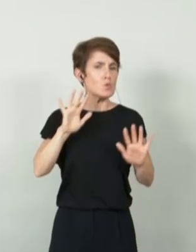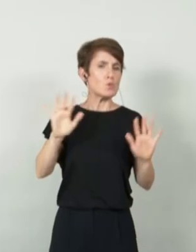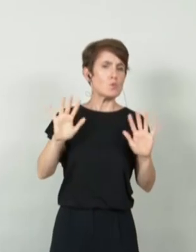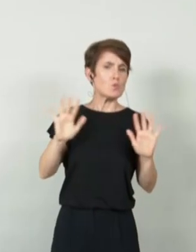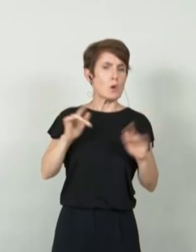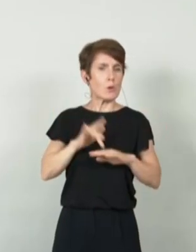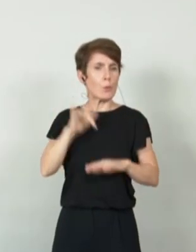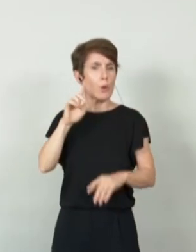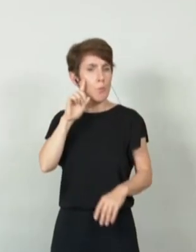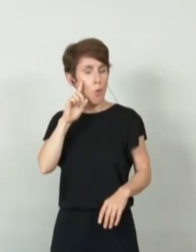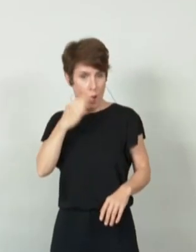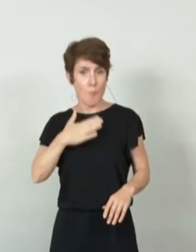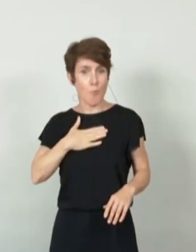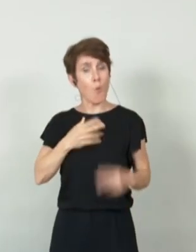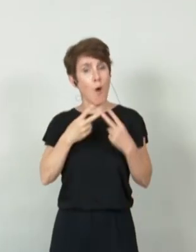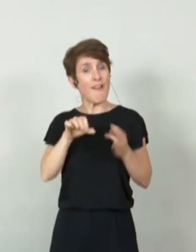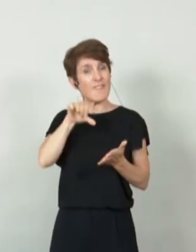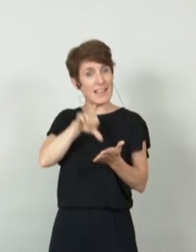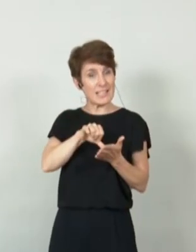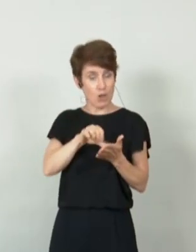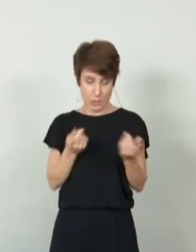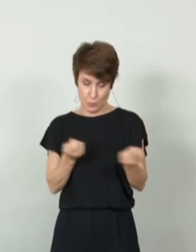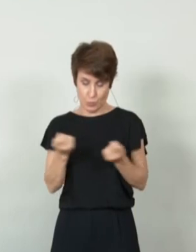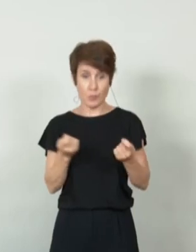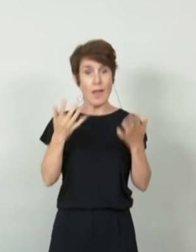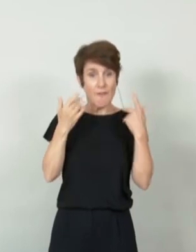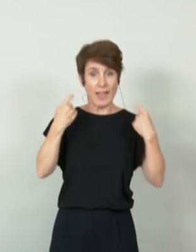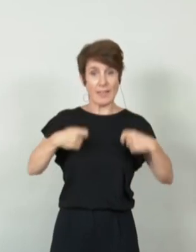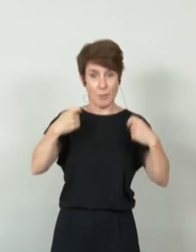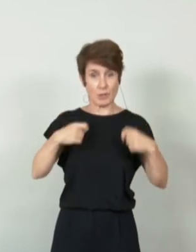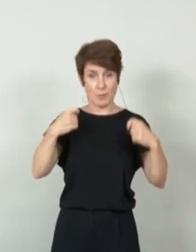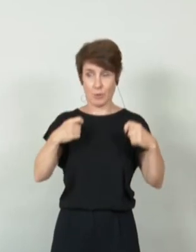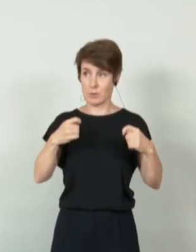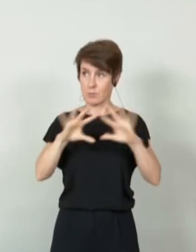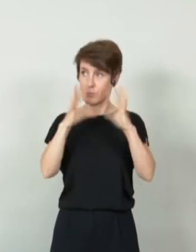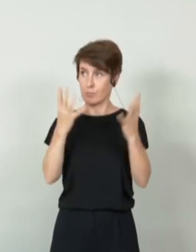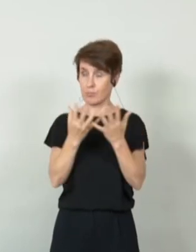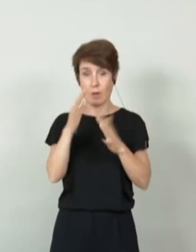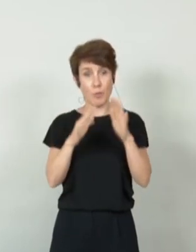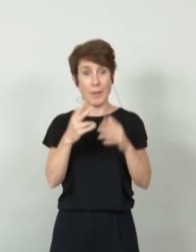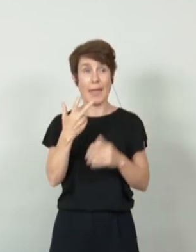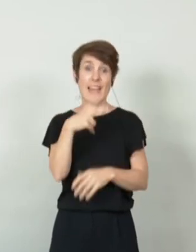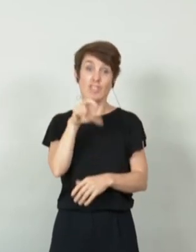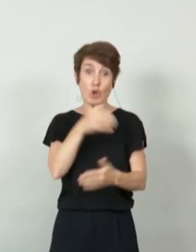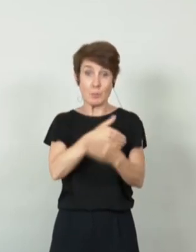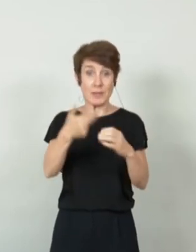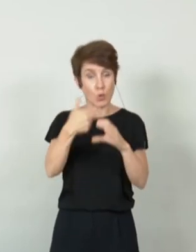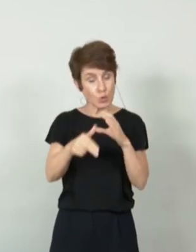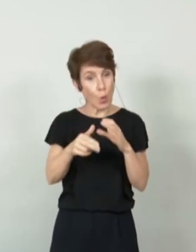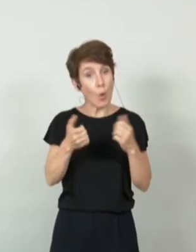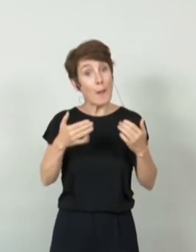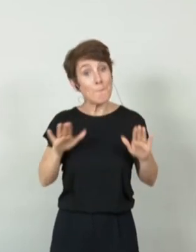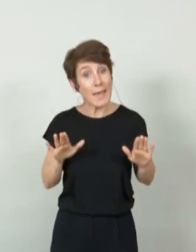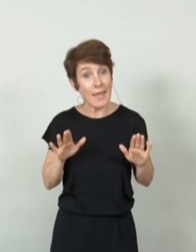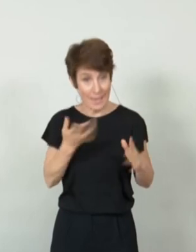il me semble que la ville centre par rapport au frais de centralité qui sont quand même estimés aujourd'hui pratiquement 30 millions d'euros à une responsabilité